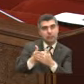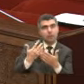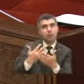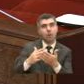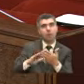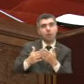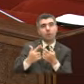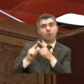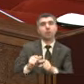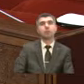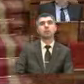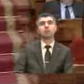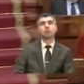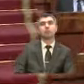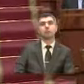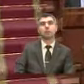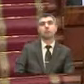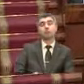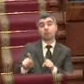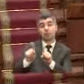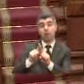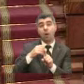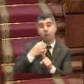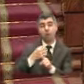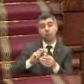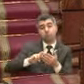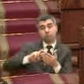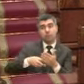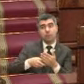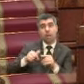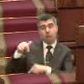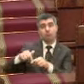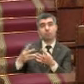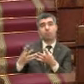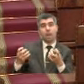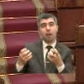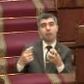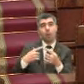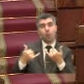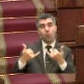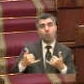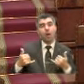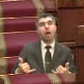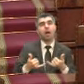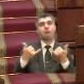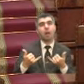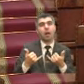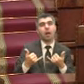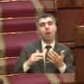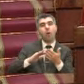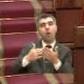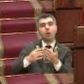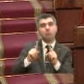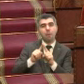الحوادث، وهناك من يأكل هذا المال بالباطل. لذلك فأولا للاحتفال، وقد احتفل الناس بها بالزغاريد،